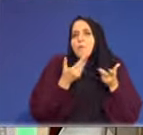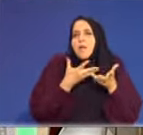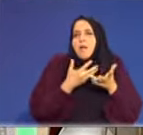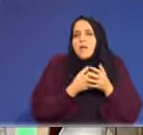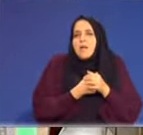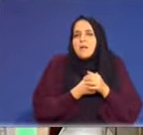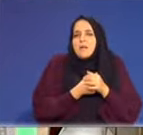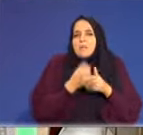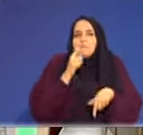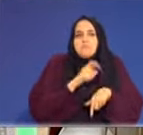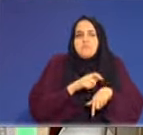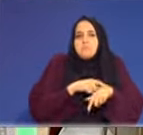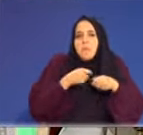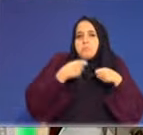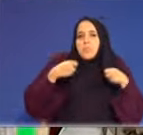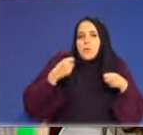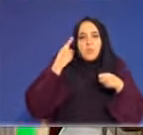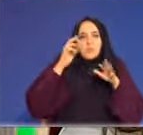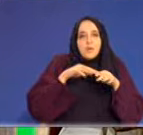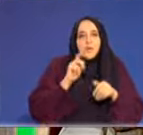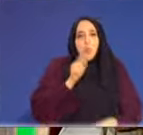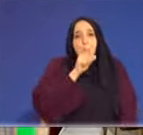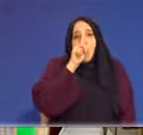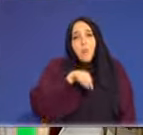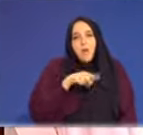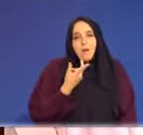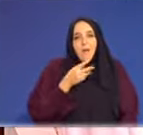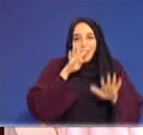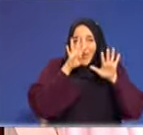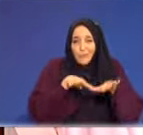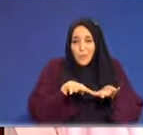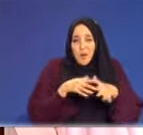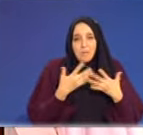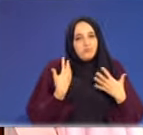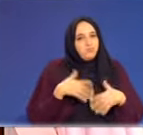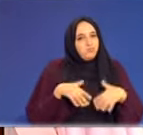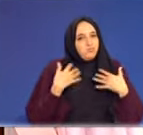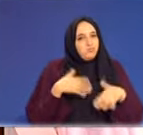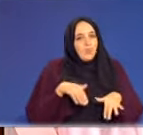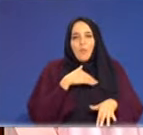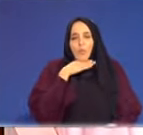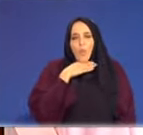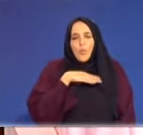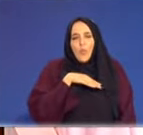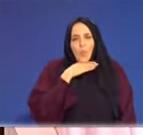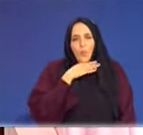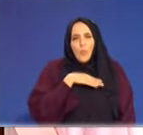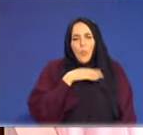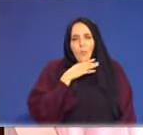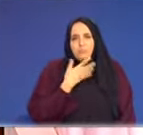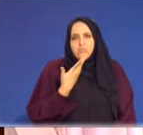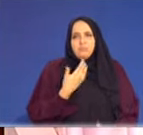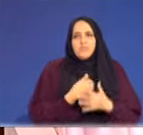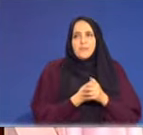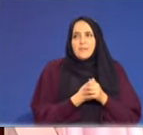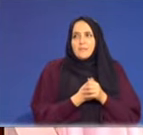كم تاخذ هذه المسائل شهرين. كم من وقت؟ اقصى حد شهرين، ليست 9 شهور دكتور. لكن 9 شهور كثير يعني جدا. نعم كثير جدا،